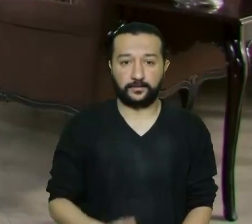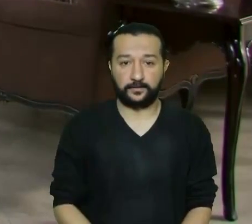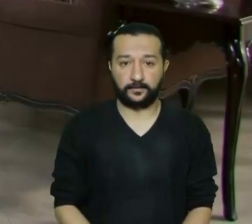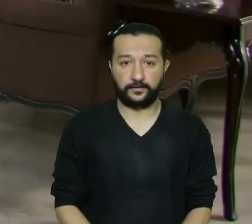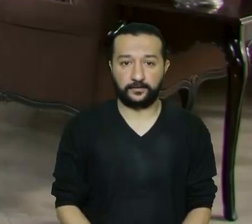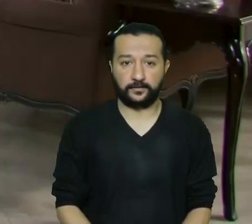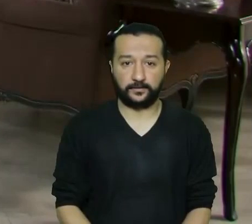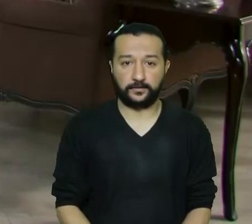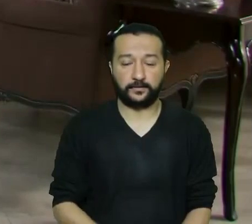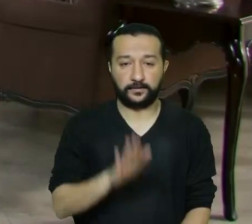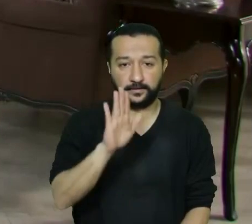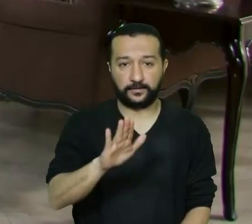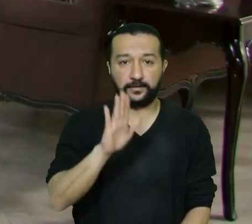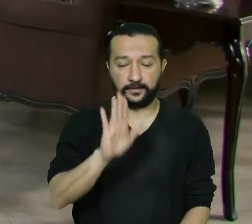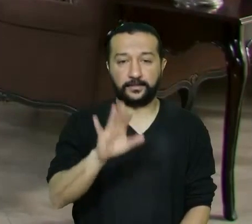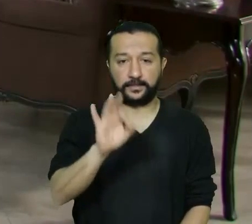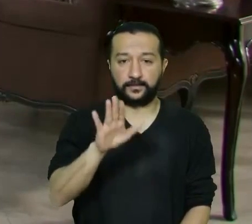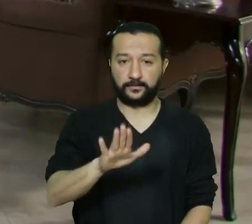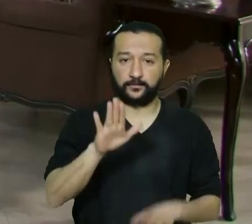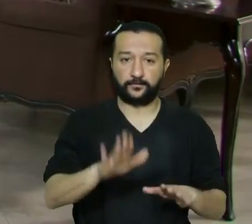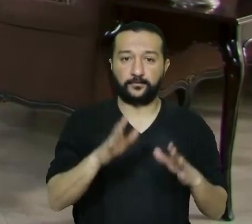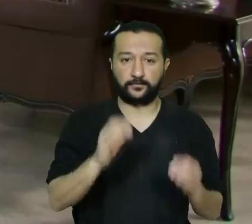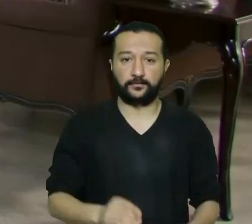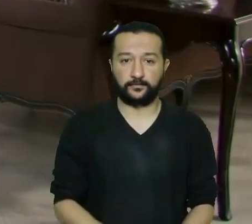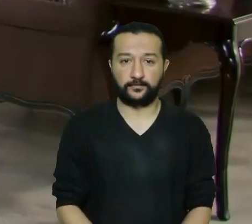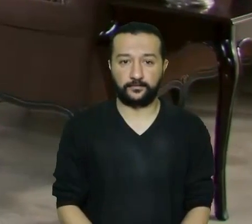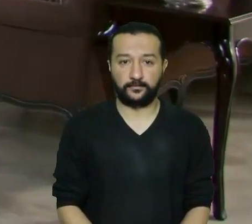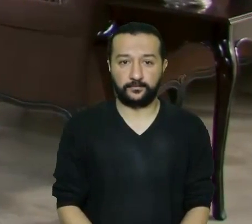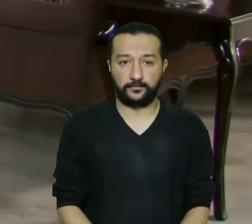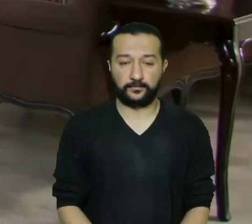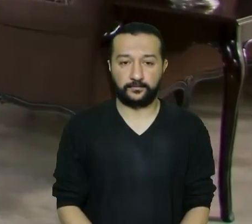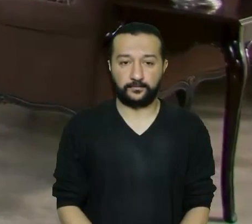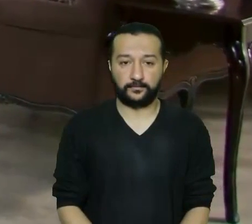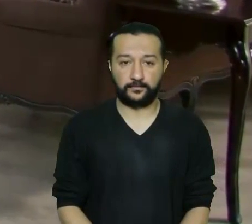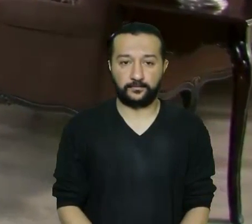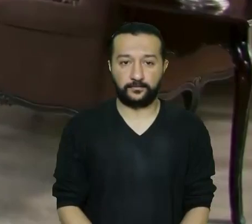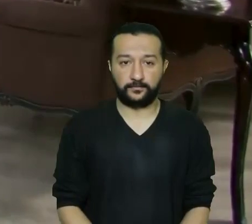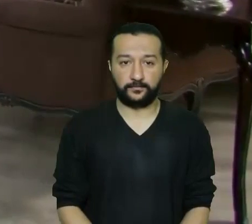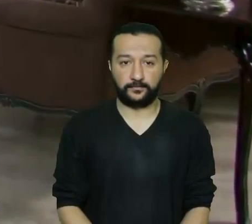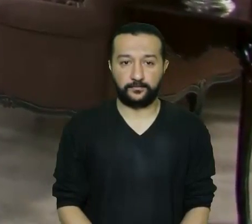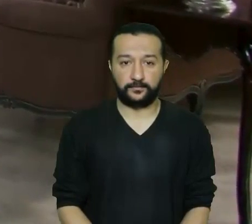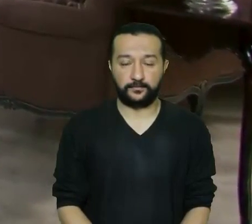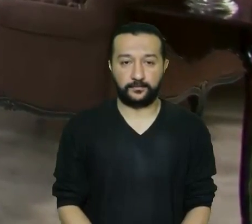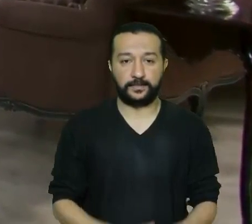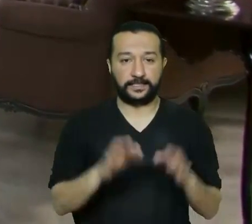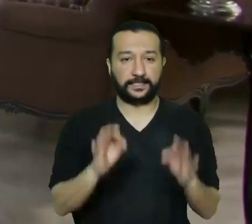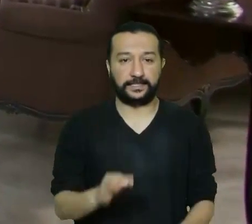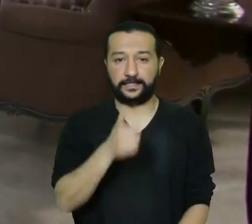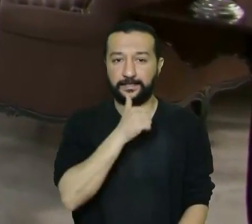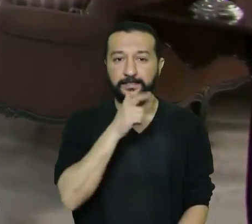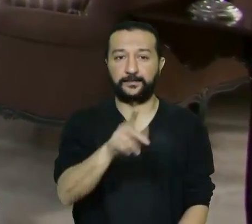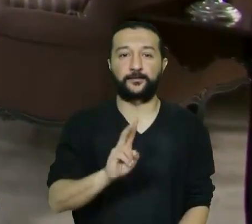gel, gel. Yavaş. Tamam, burada durdu. Maket pastanın üzerinde tea light'lar. İşte